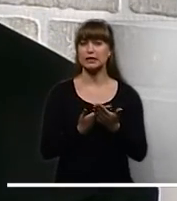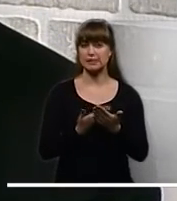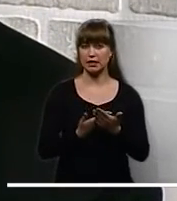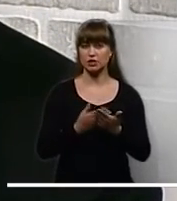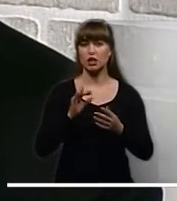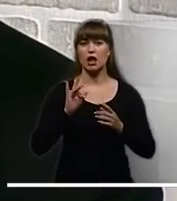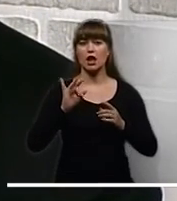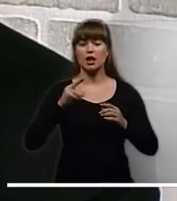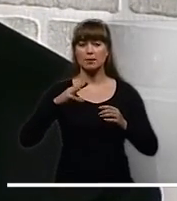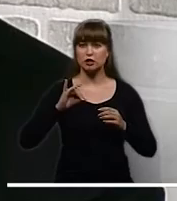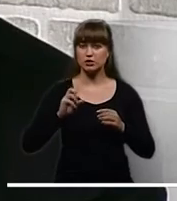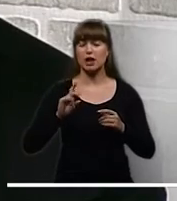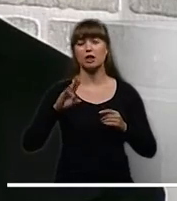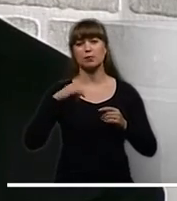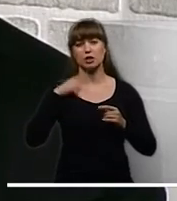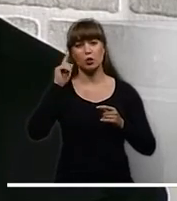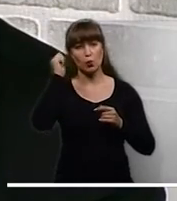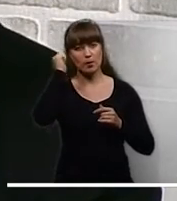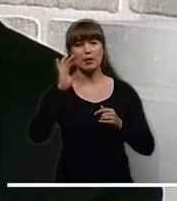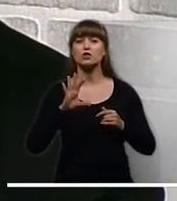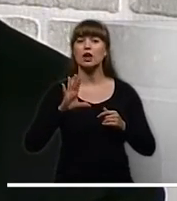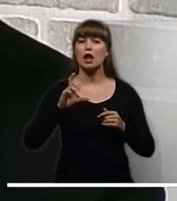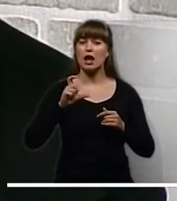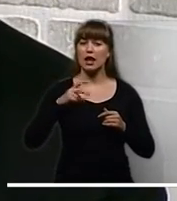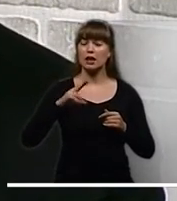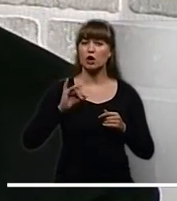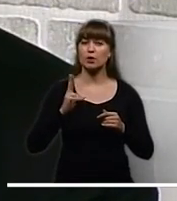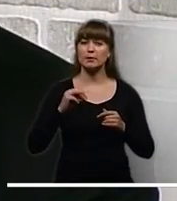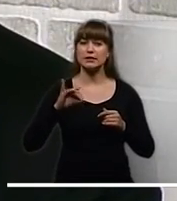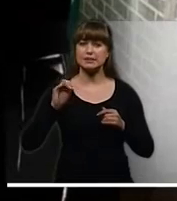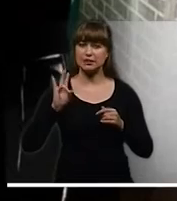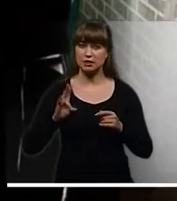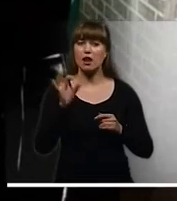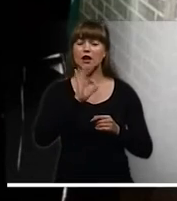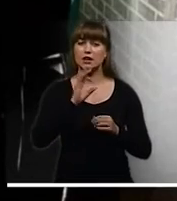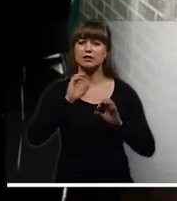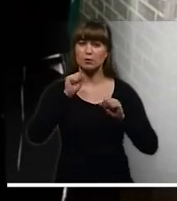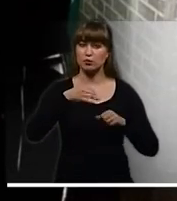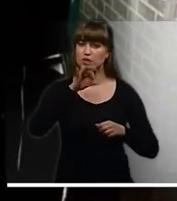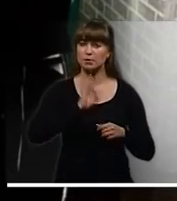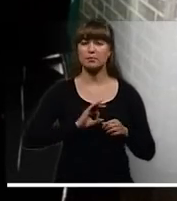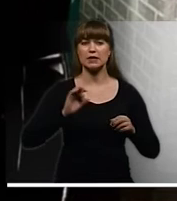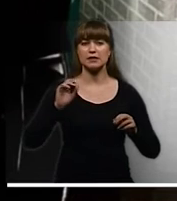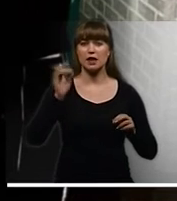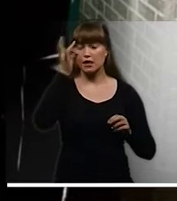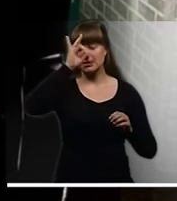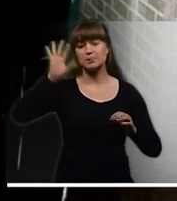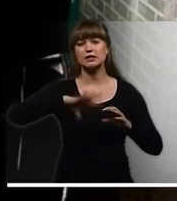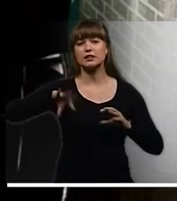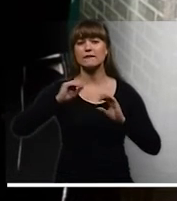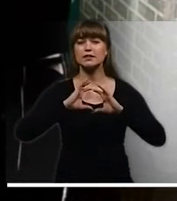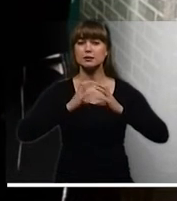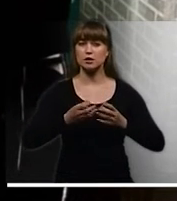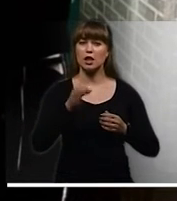назначить, вот Предуктал был упомянут, можно принимать еще L-карнитин, L-кар, можно принимать знаменитый на весь